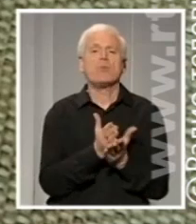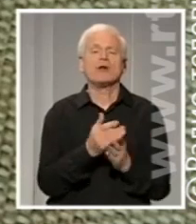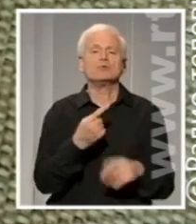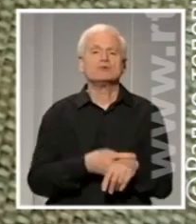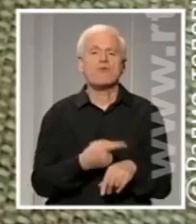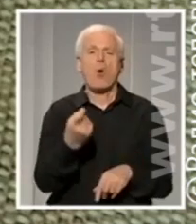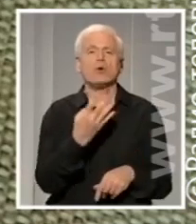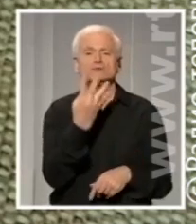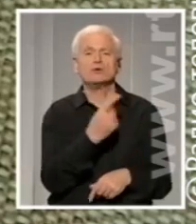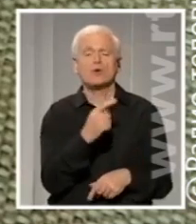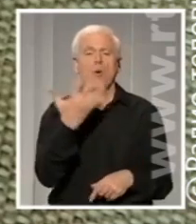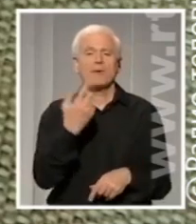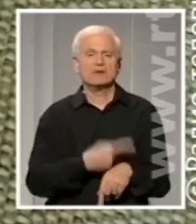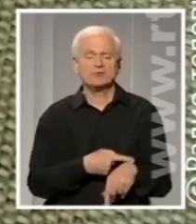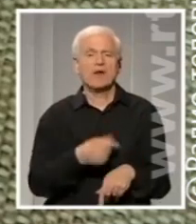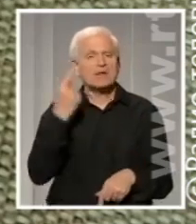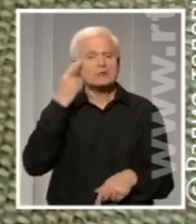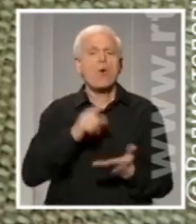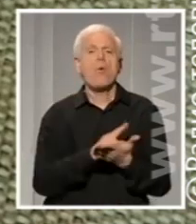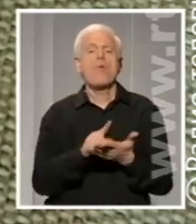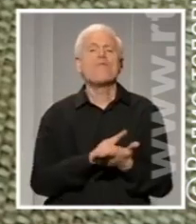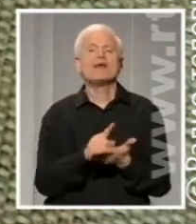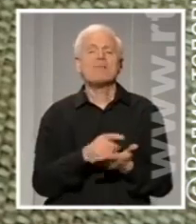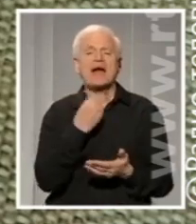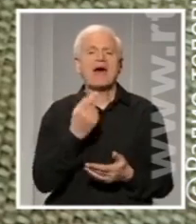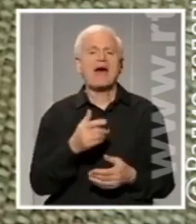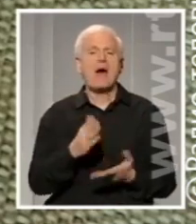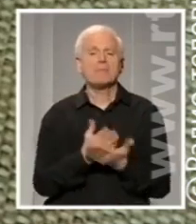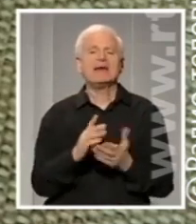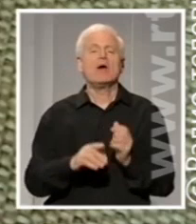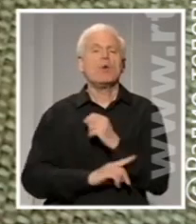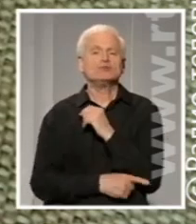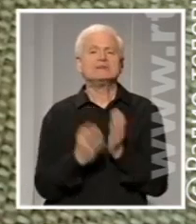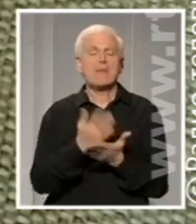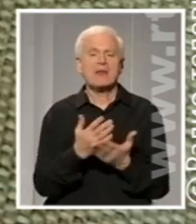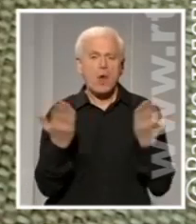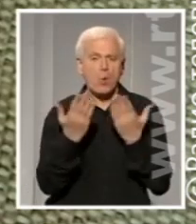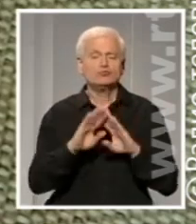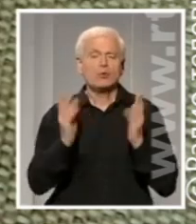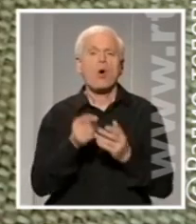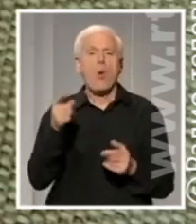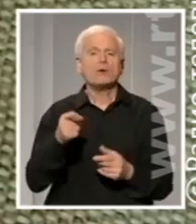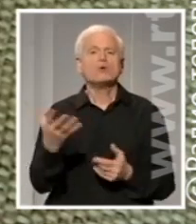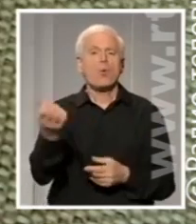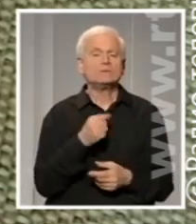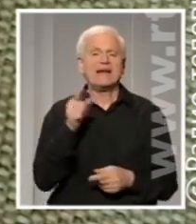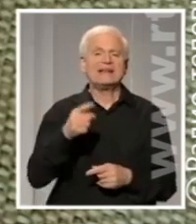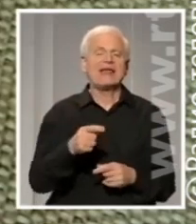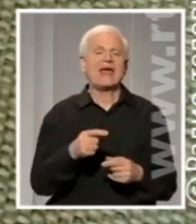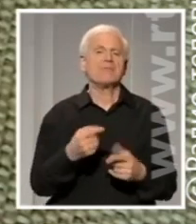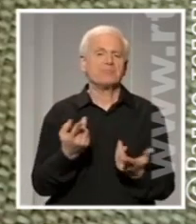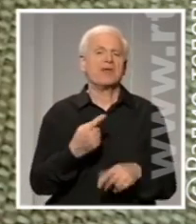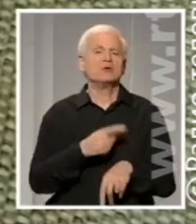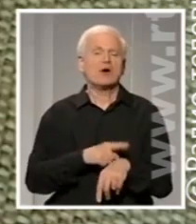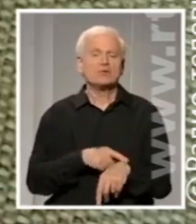od 4 do 5 časova. Znači, u terminima kada bi inače deca bila u učionici, oni su te termine uzeli i,